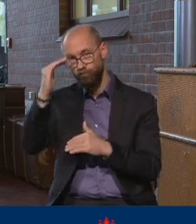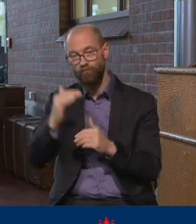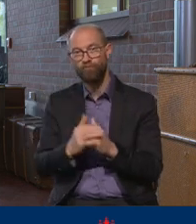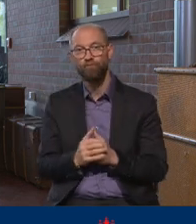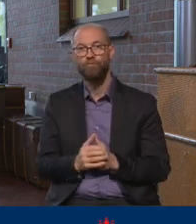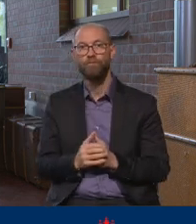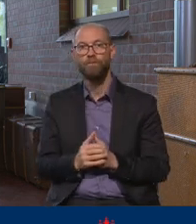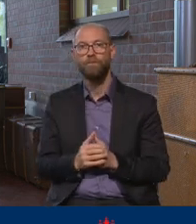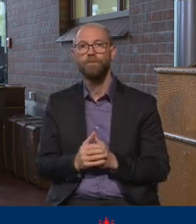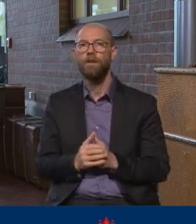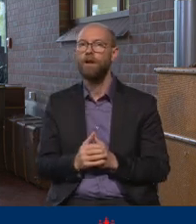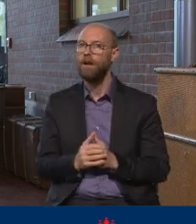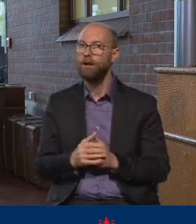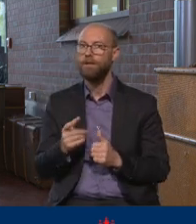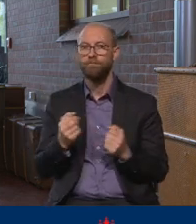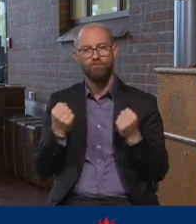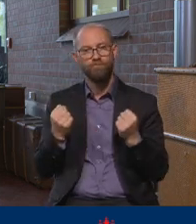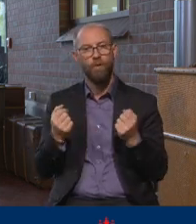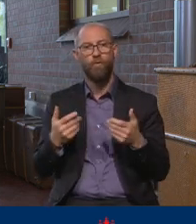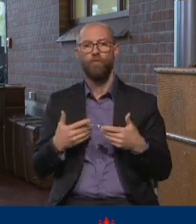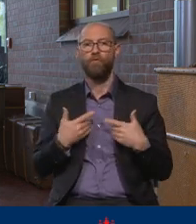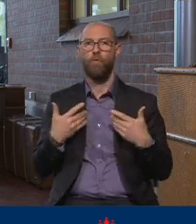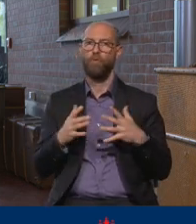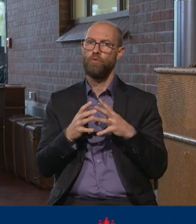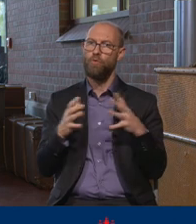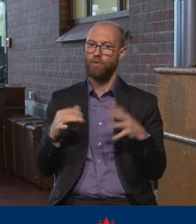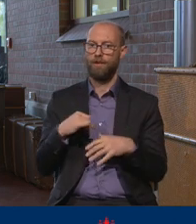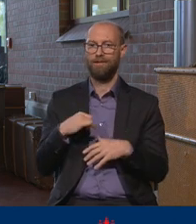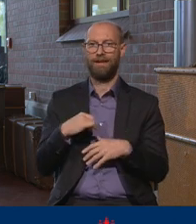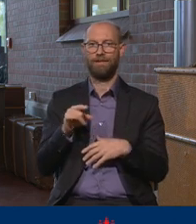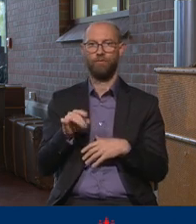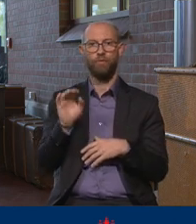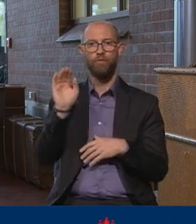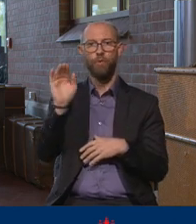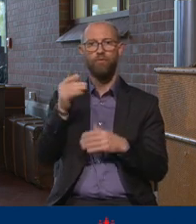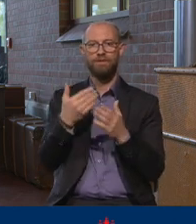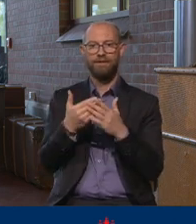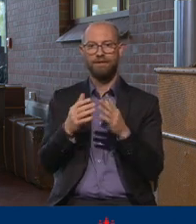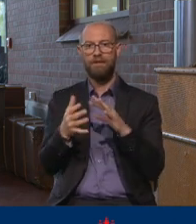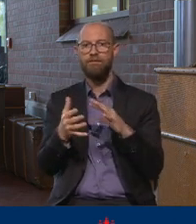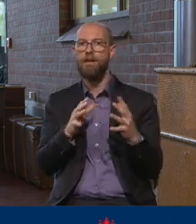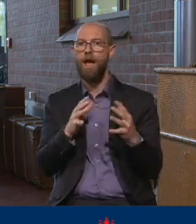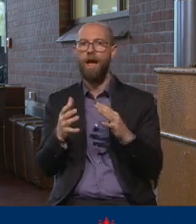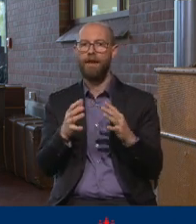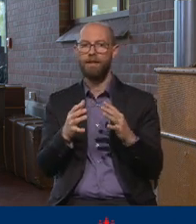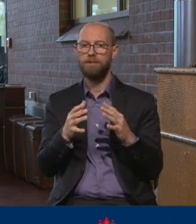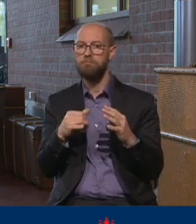ich freue mich über das große interesse an der zukunft dieses vielleicht reizvollsten